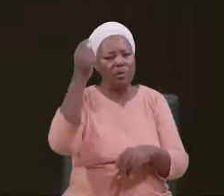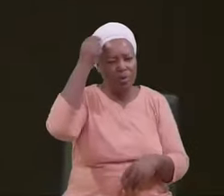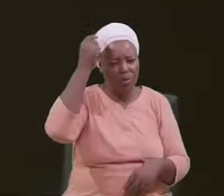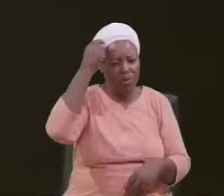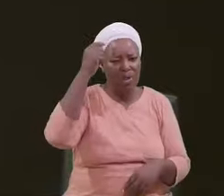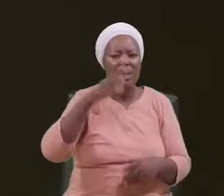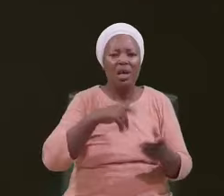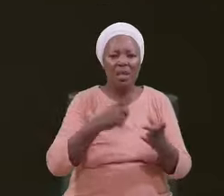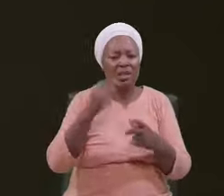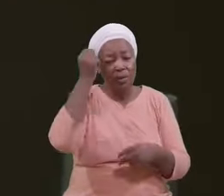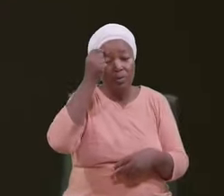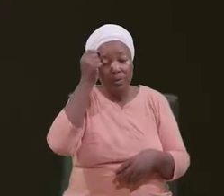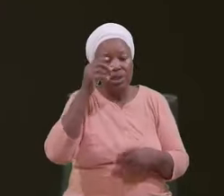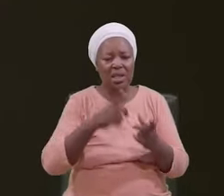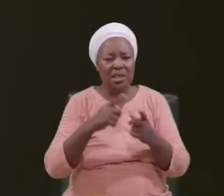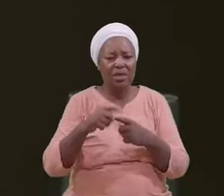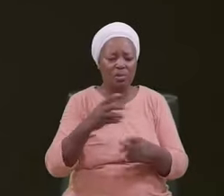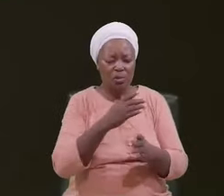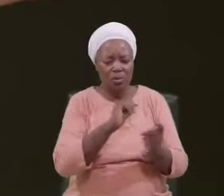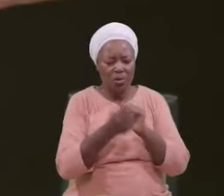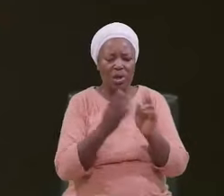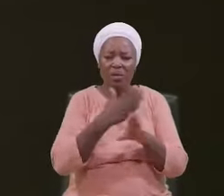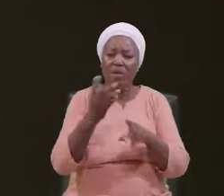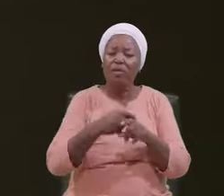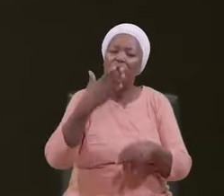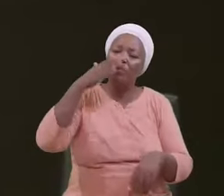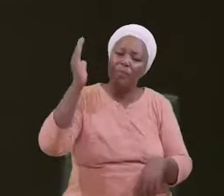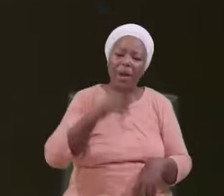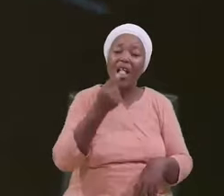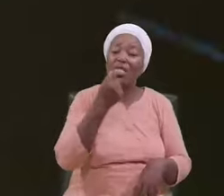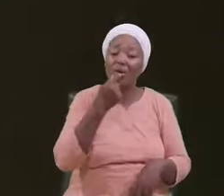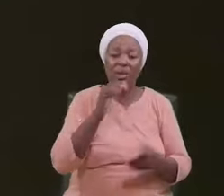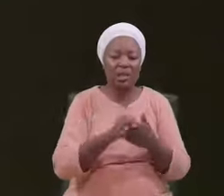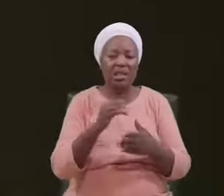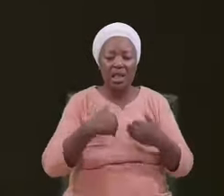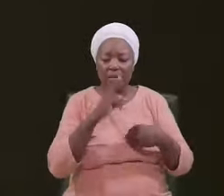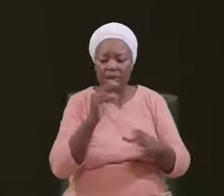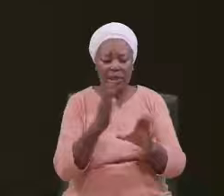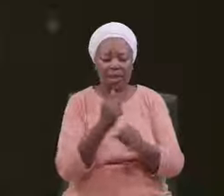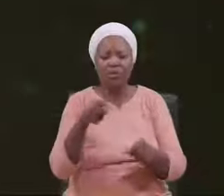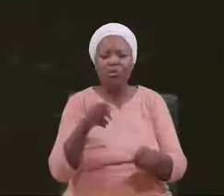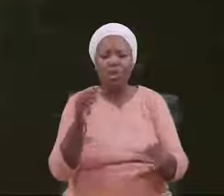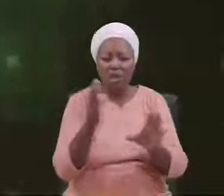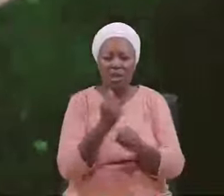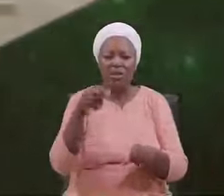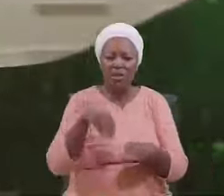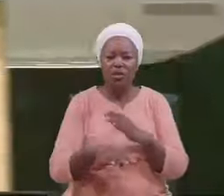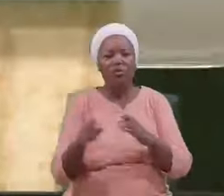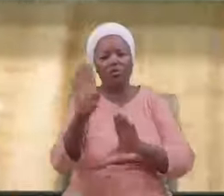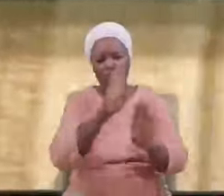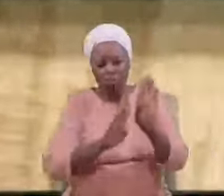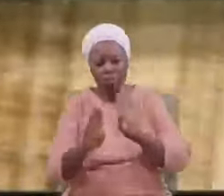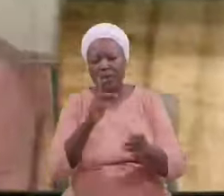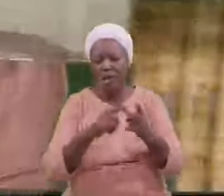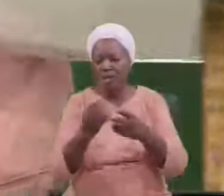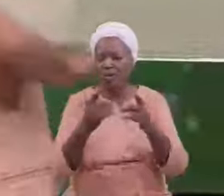Vous vous détournez de la mauvaise langue, la langue qui vous dérange. Vous allez dire que je